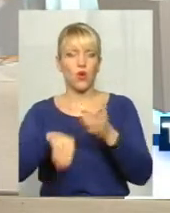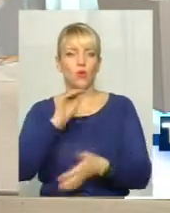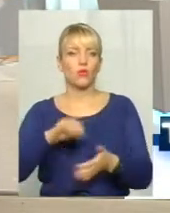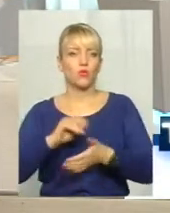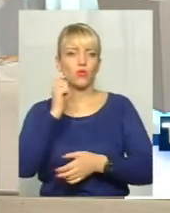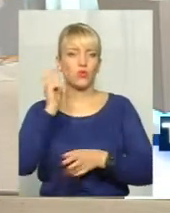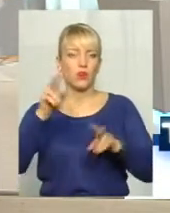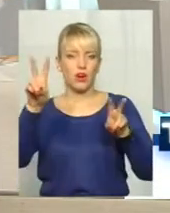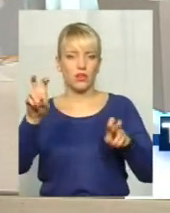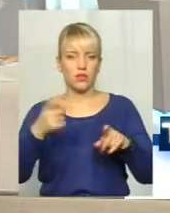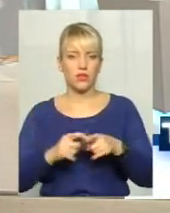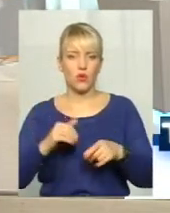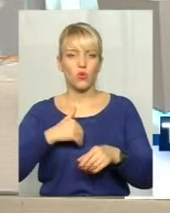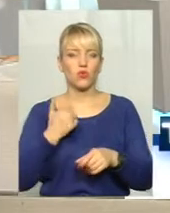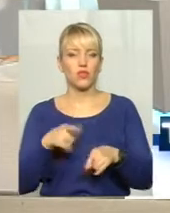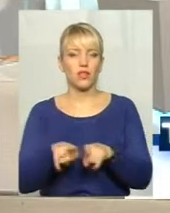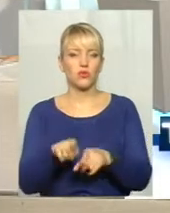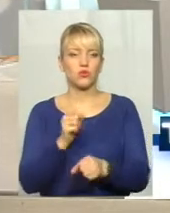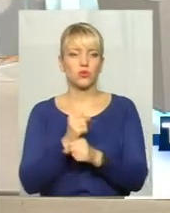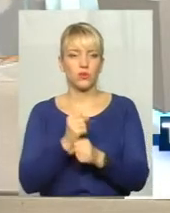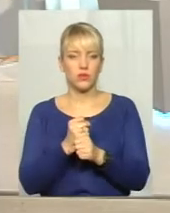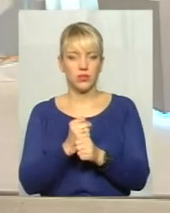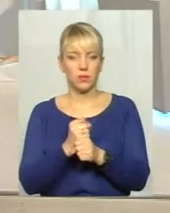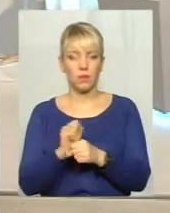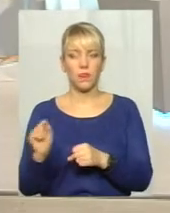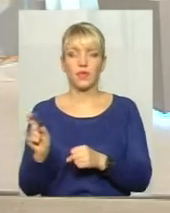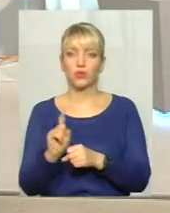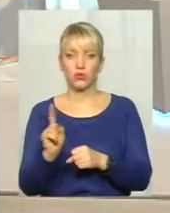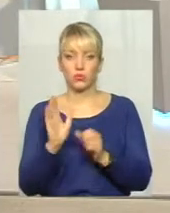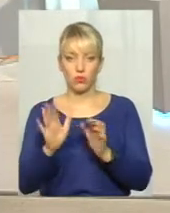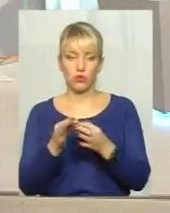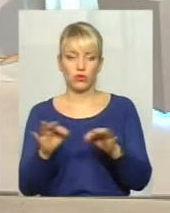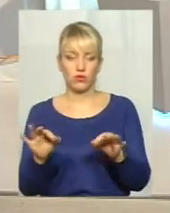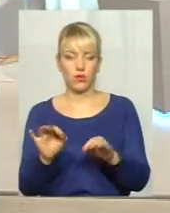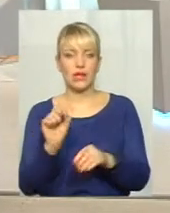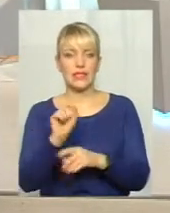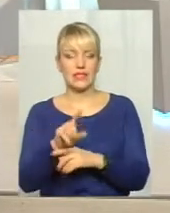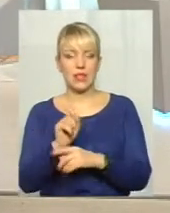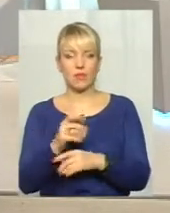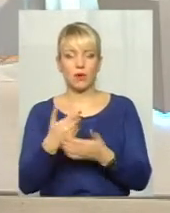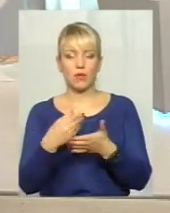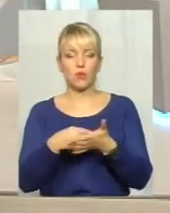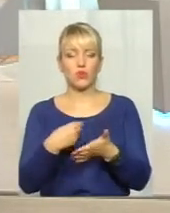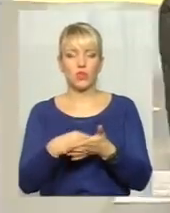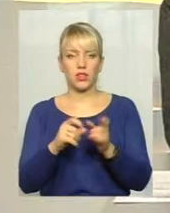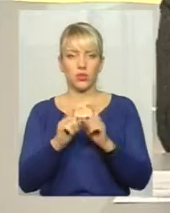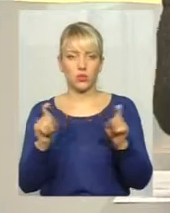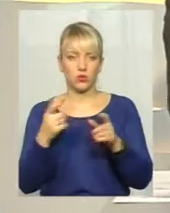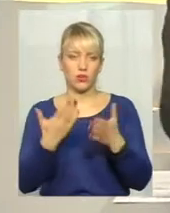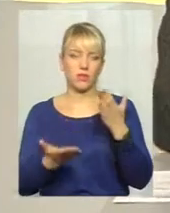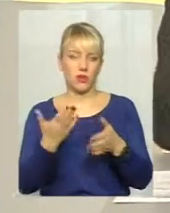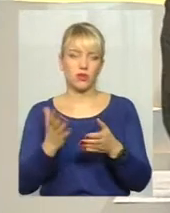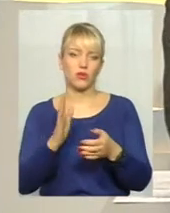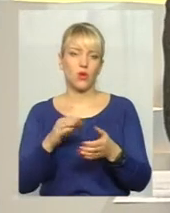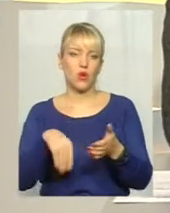Ось хочуть зробити так, що буде дозволення замовникам, ну, тобто там бюджетним структурам, да, якщо вони там купують, там,